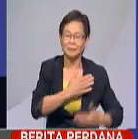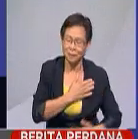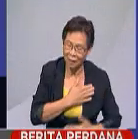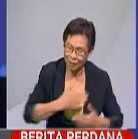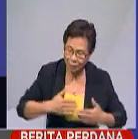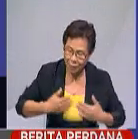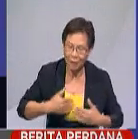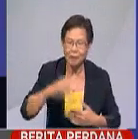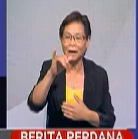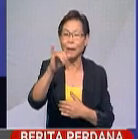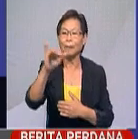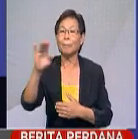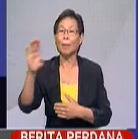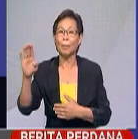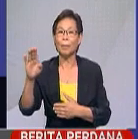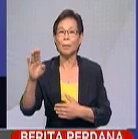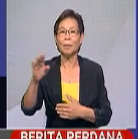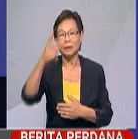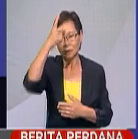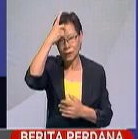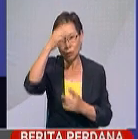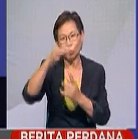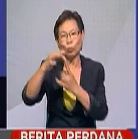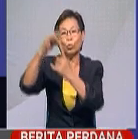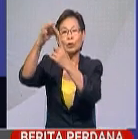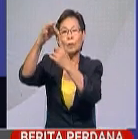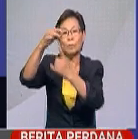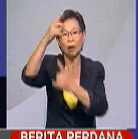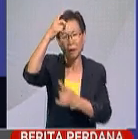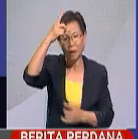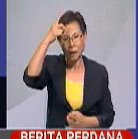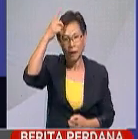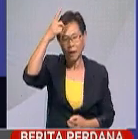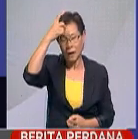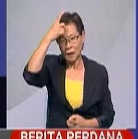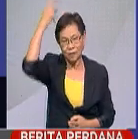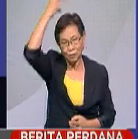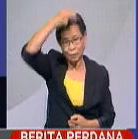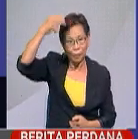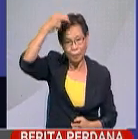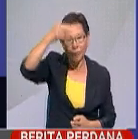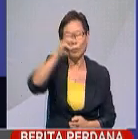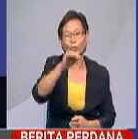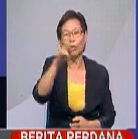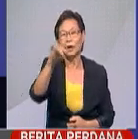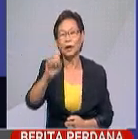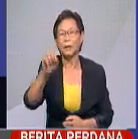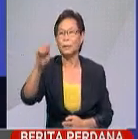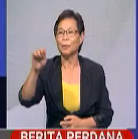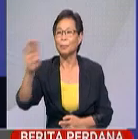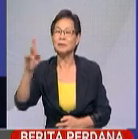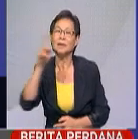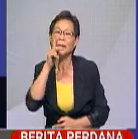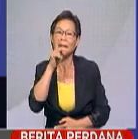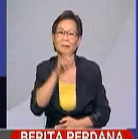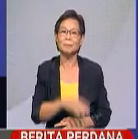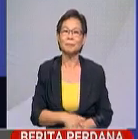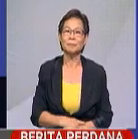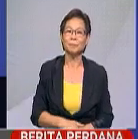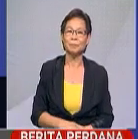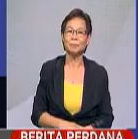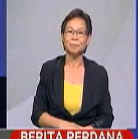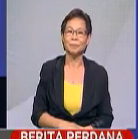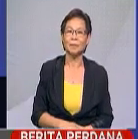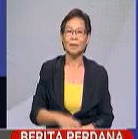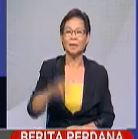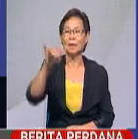Berhormat Datuk Seri Utama Haji Mukhris Tun Mahathir, Menteri Besar Kedah Darul Aman,